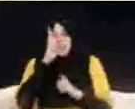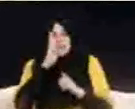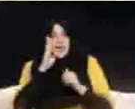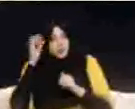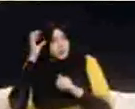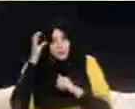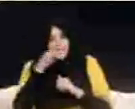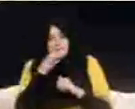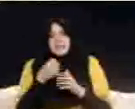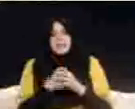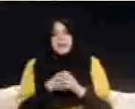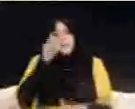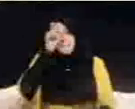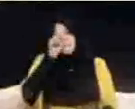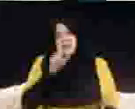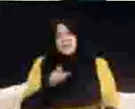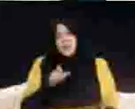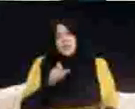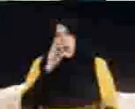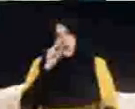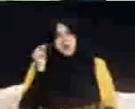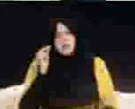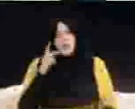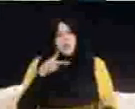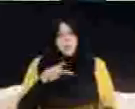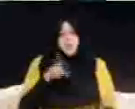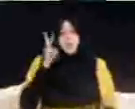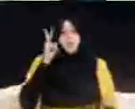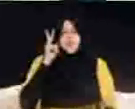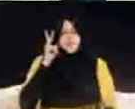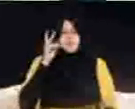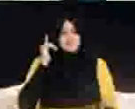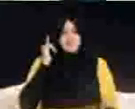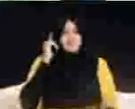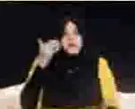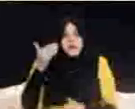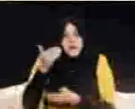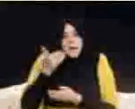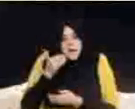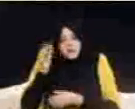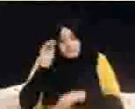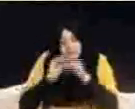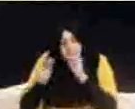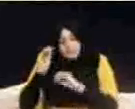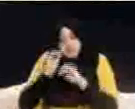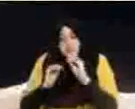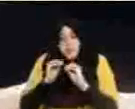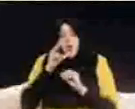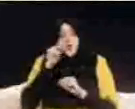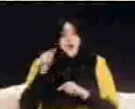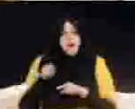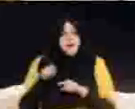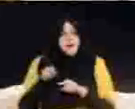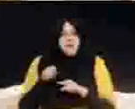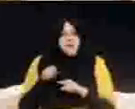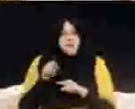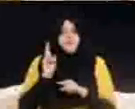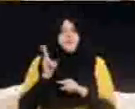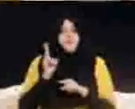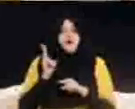الإنسان هو أطول المخلوقات حضانة، أطول المخلوقات حضانة هو الإنسان.